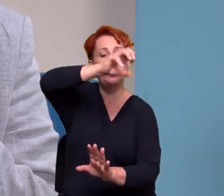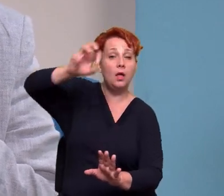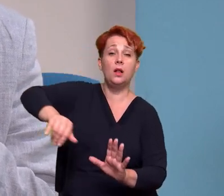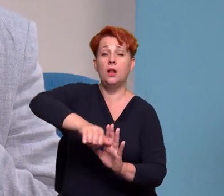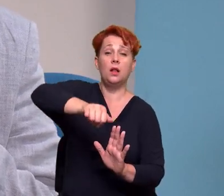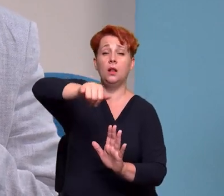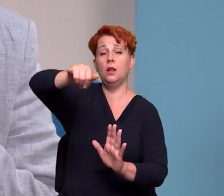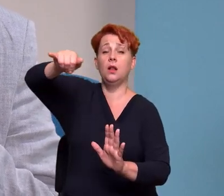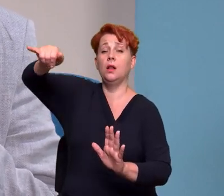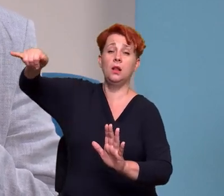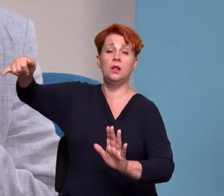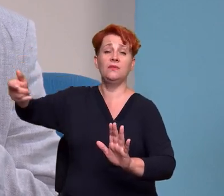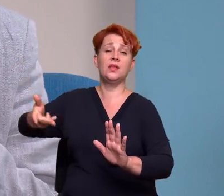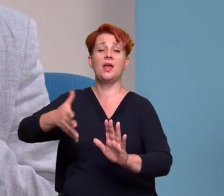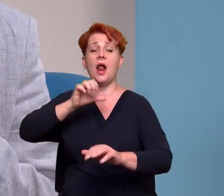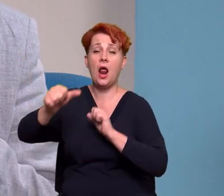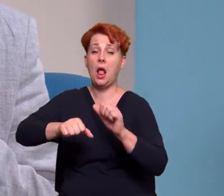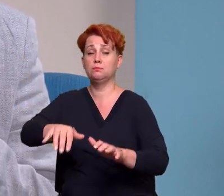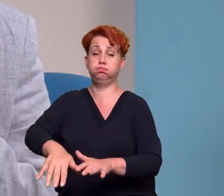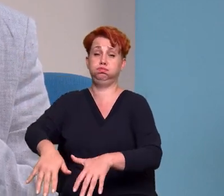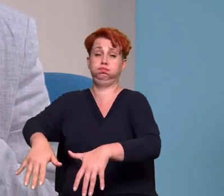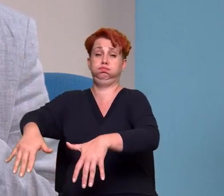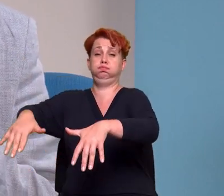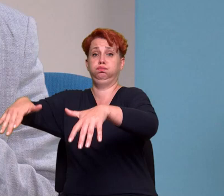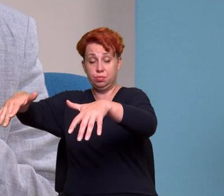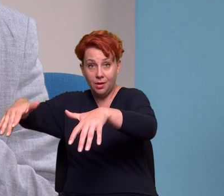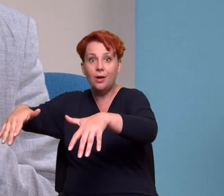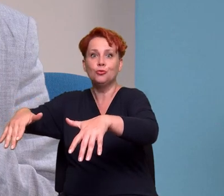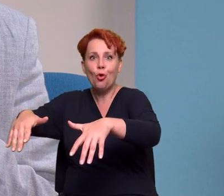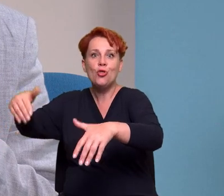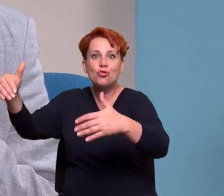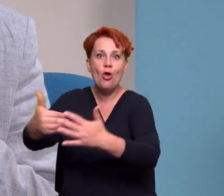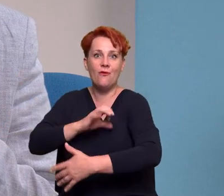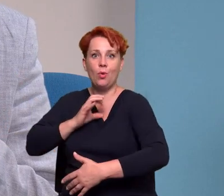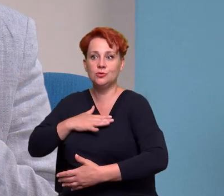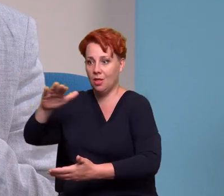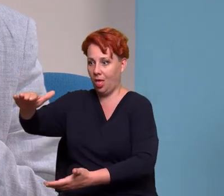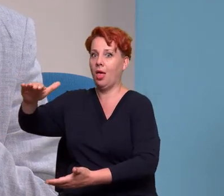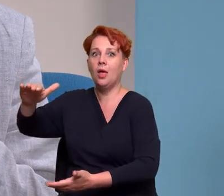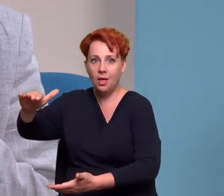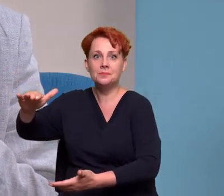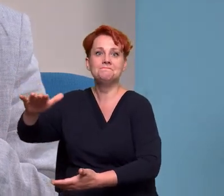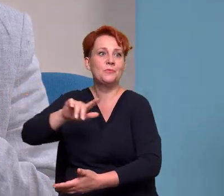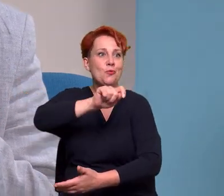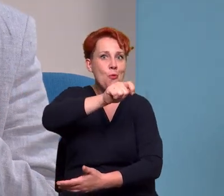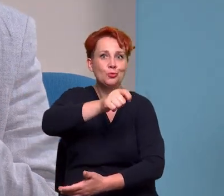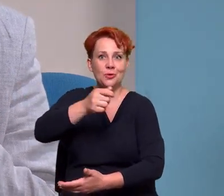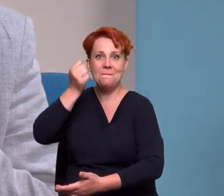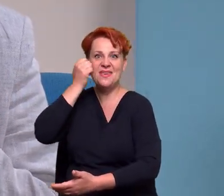tak przez dziesiątki lat pęczniała. I oni otrzymali to mieszkanie, wzięli klucz od piwnicy, przyjechali